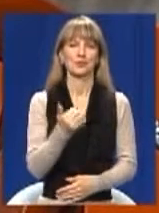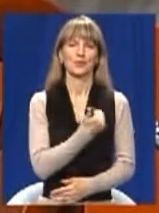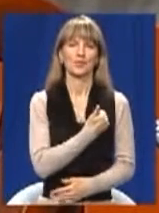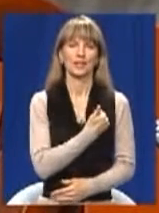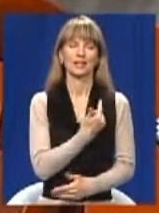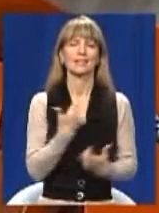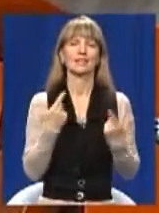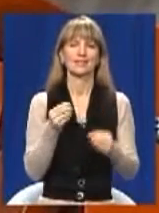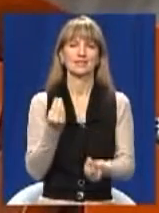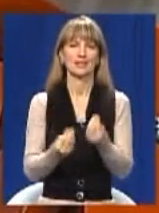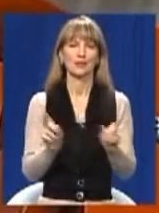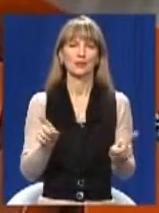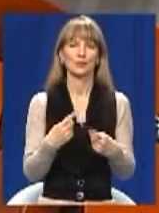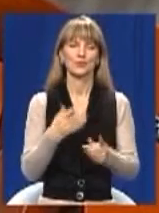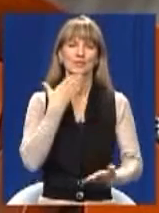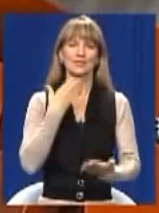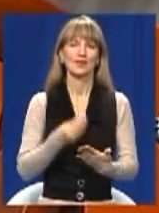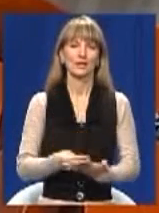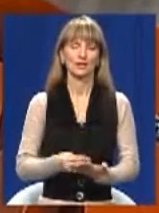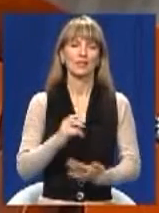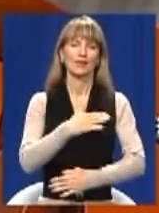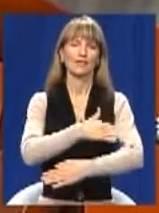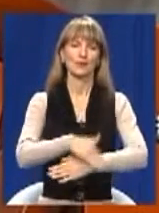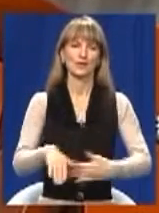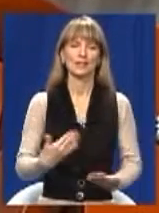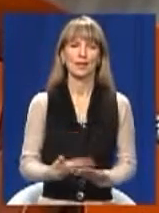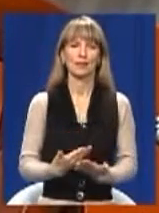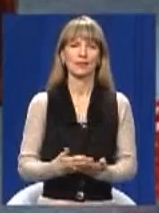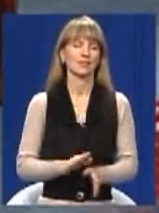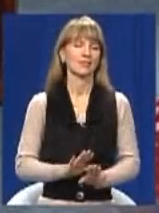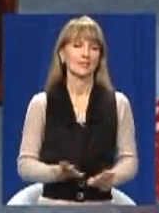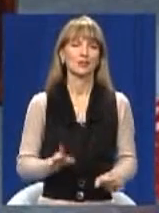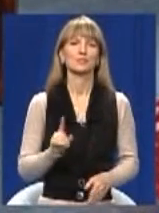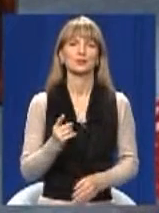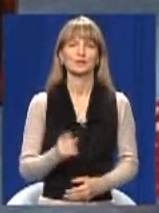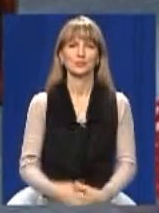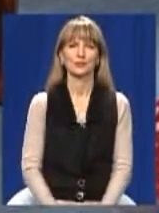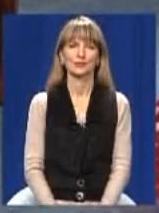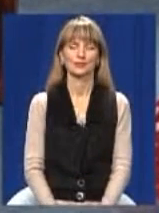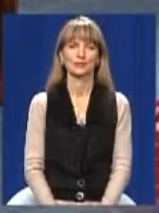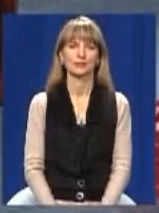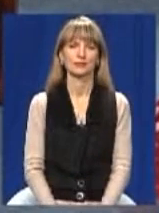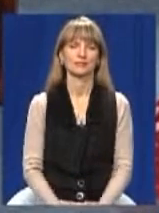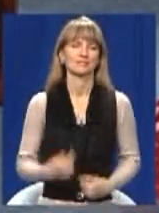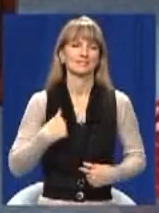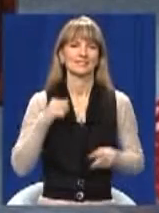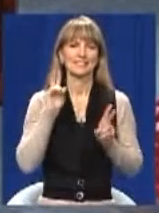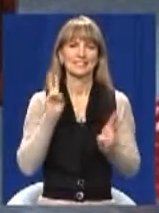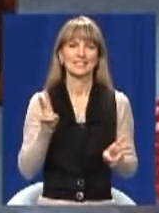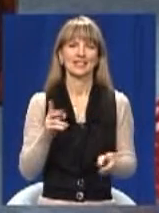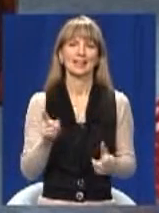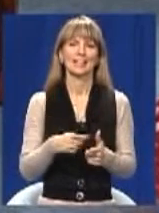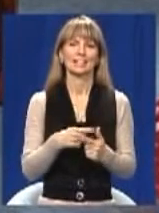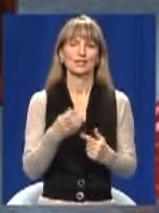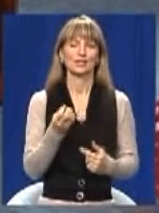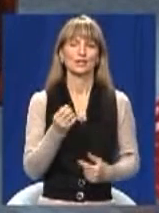хотіла десь зіграти музику свою? На вулиці, наприклад? Ні. Чому? Не знаю. Чи ти ще